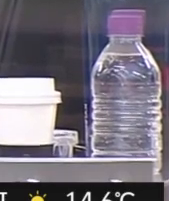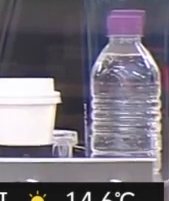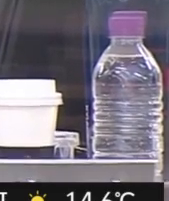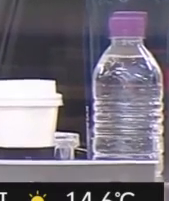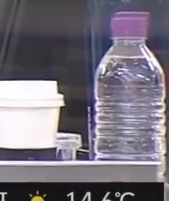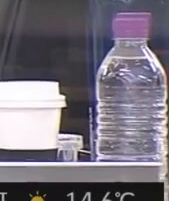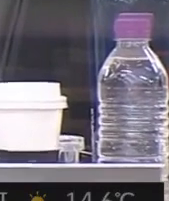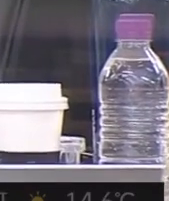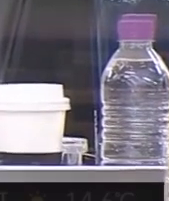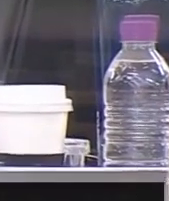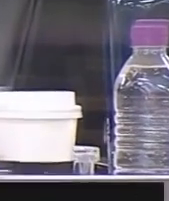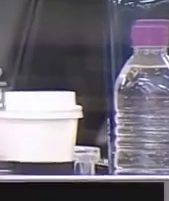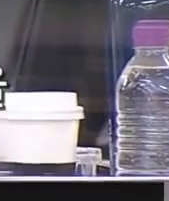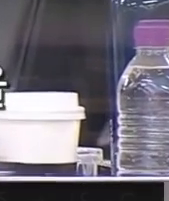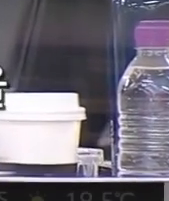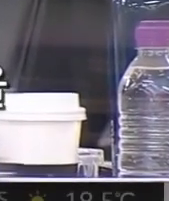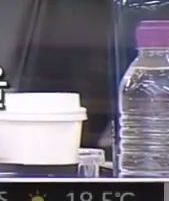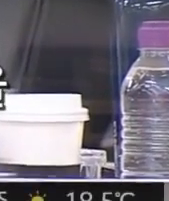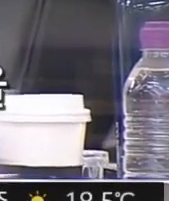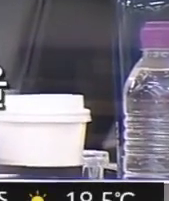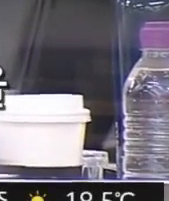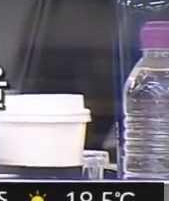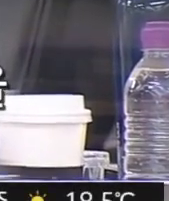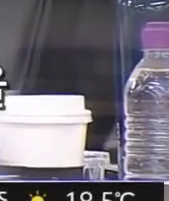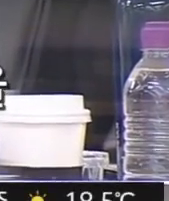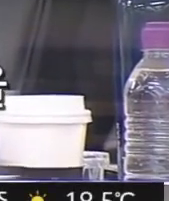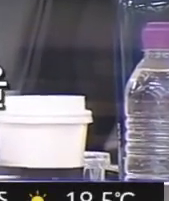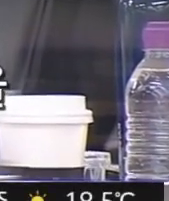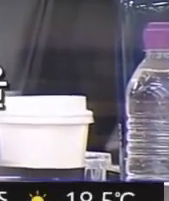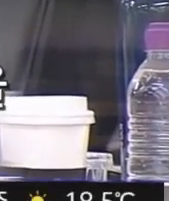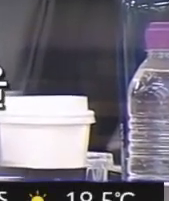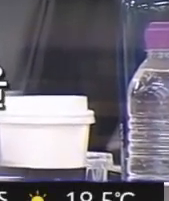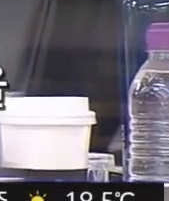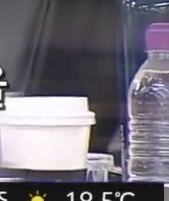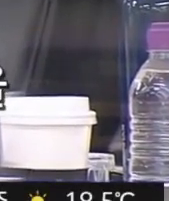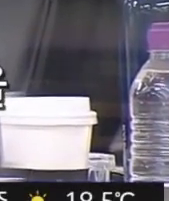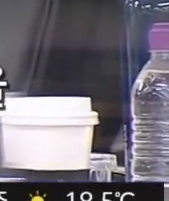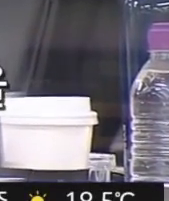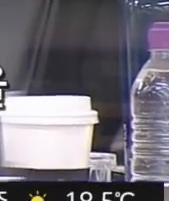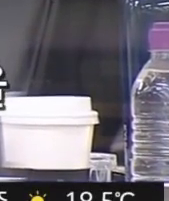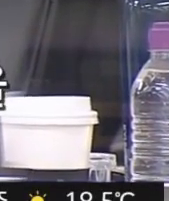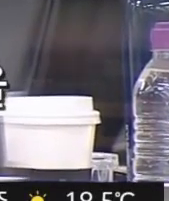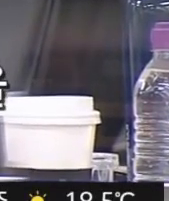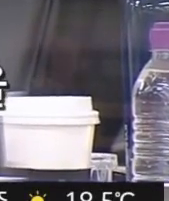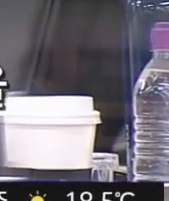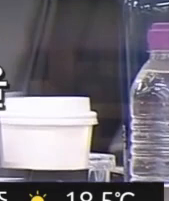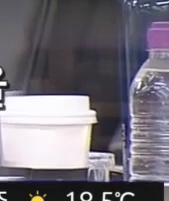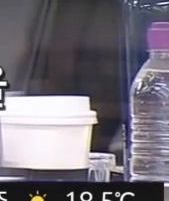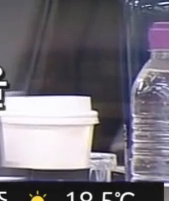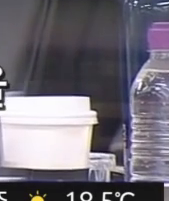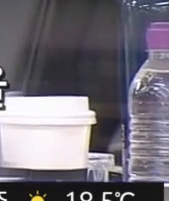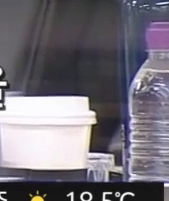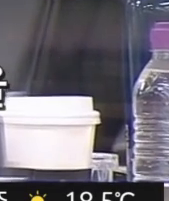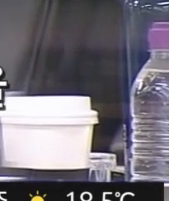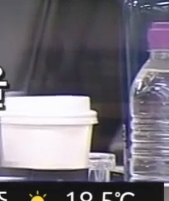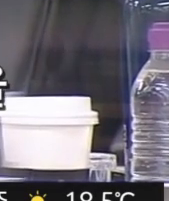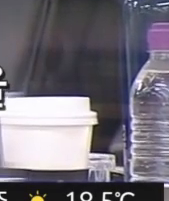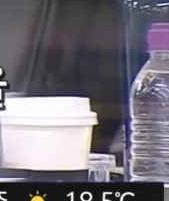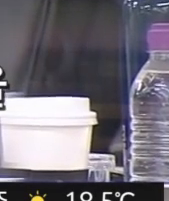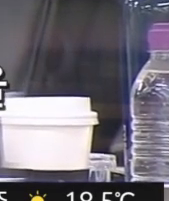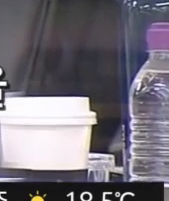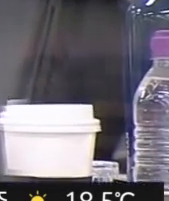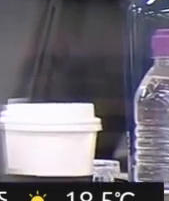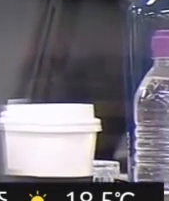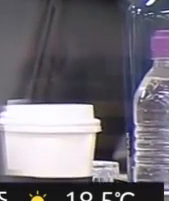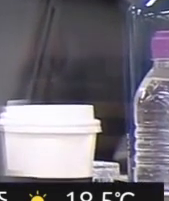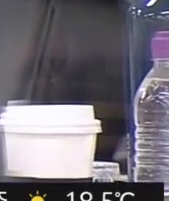김동연 국감보다는 이재명 전 경기지사의 4년 도정을 한번 점검하는 시간이 돼야